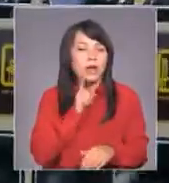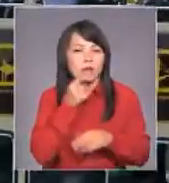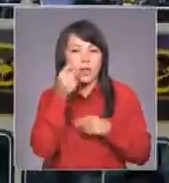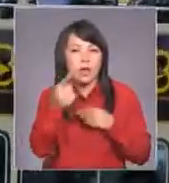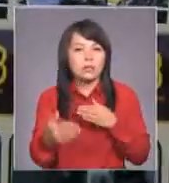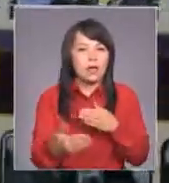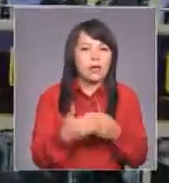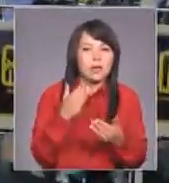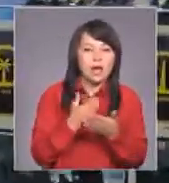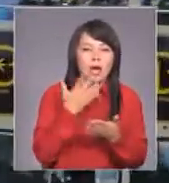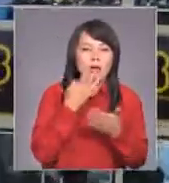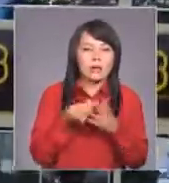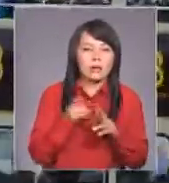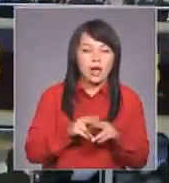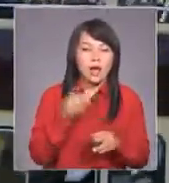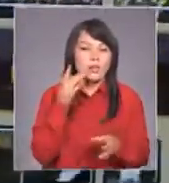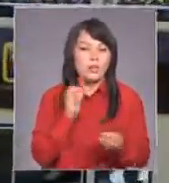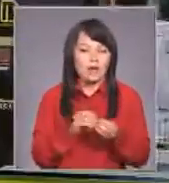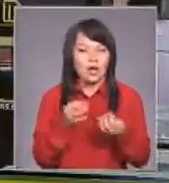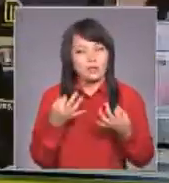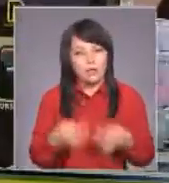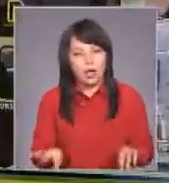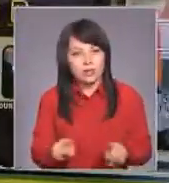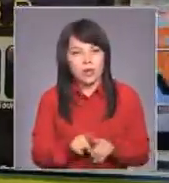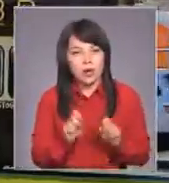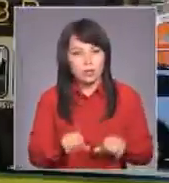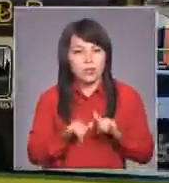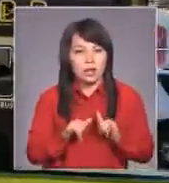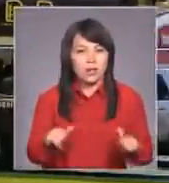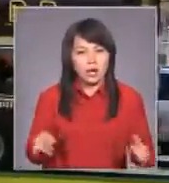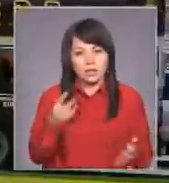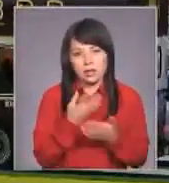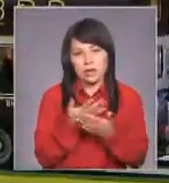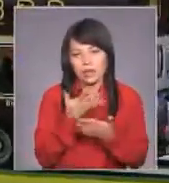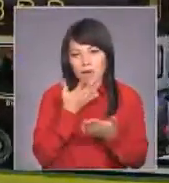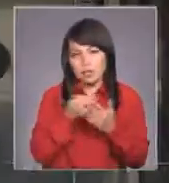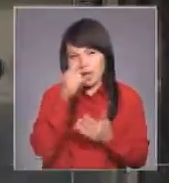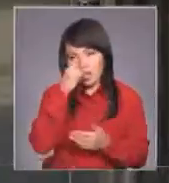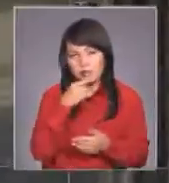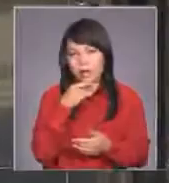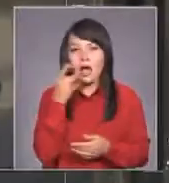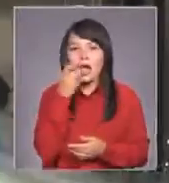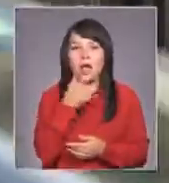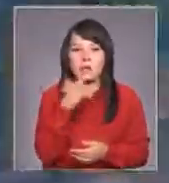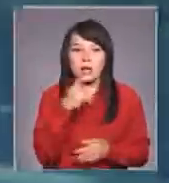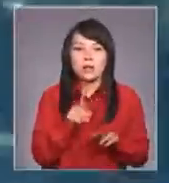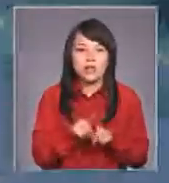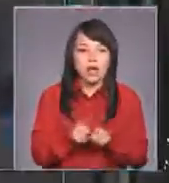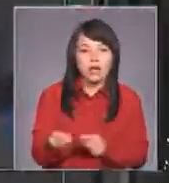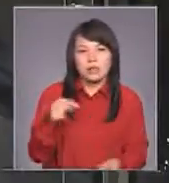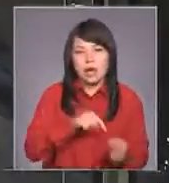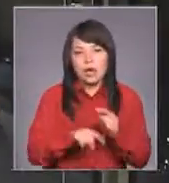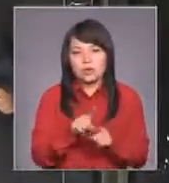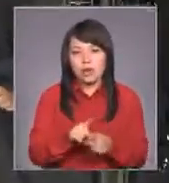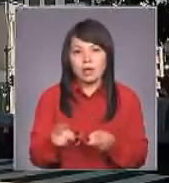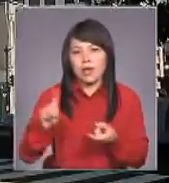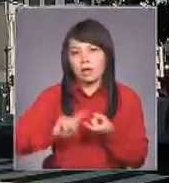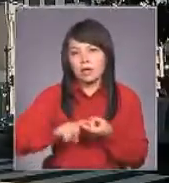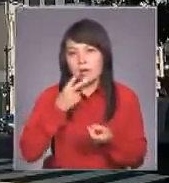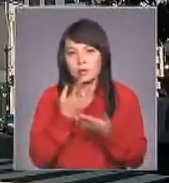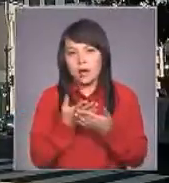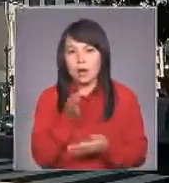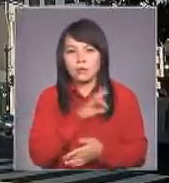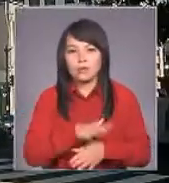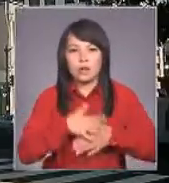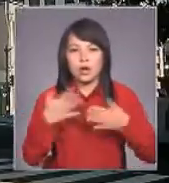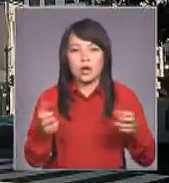еркін, әрі ортақ талаппен дамыта түсуге ерекше мүмкіндік бар. Бұл өз кезегінде қазақ-америкалық әріптестіктің көсіліп қанат жаюына мол пайдасын